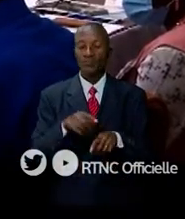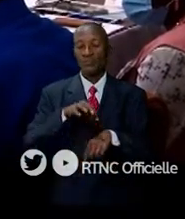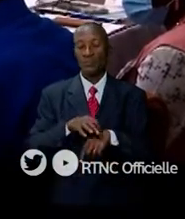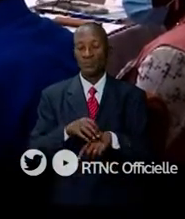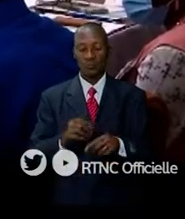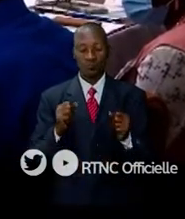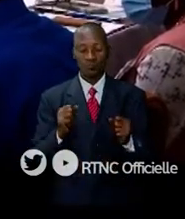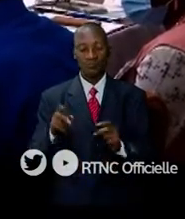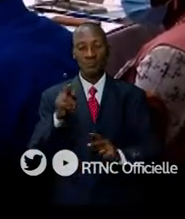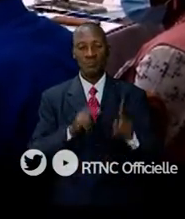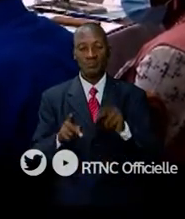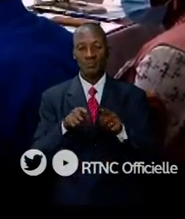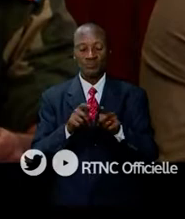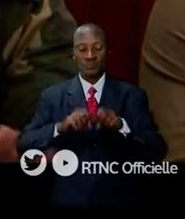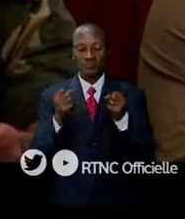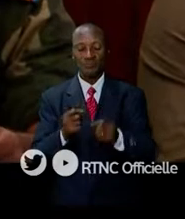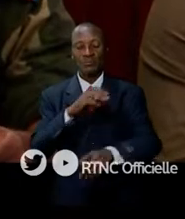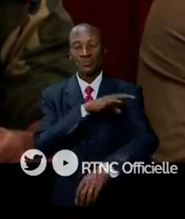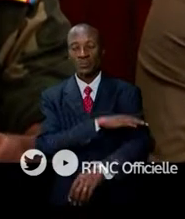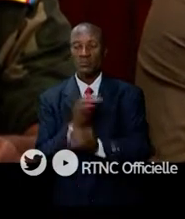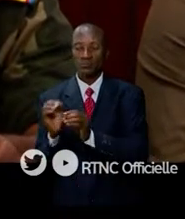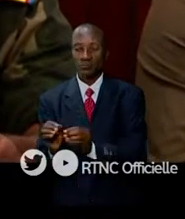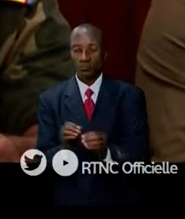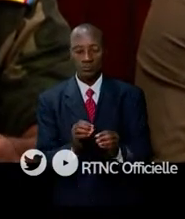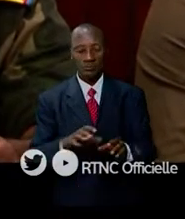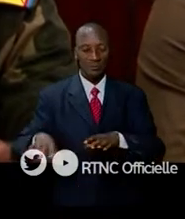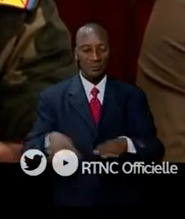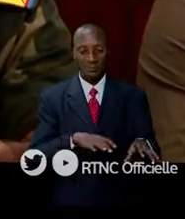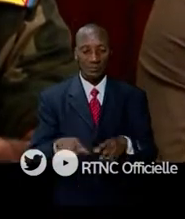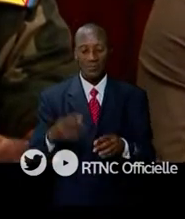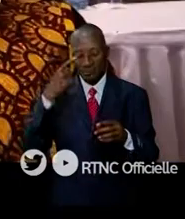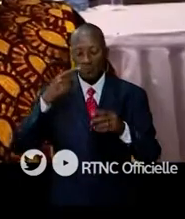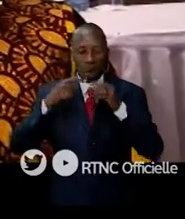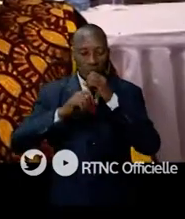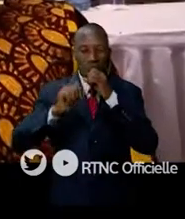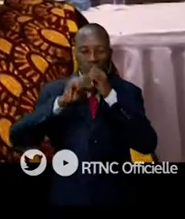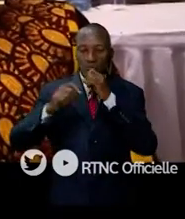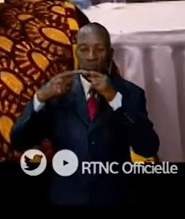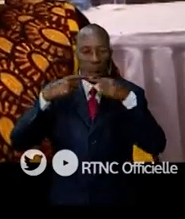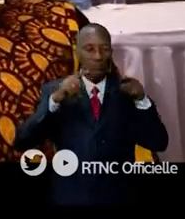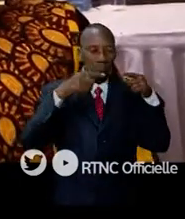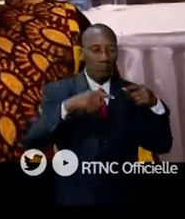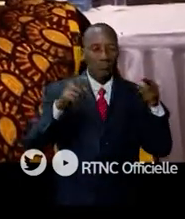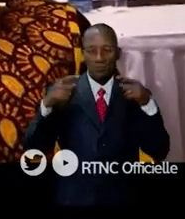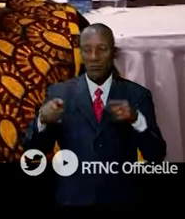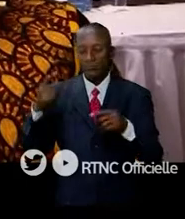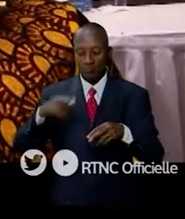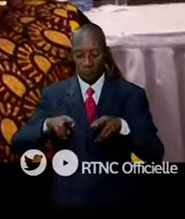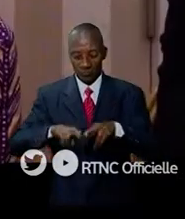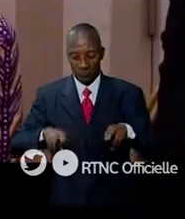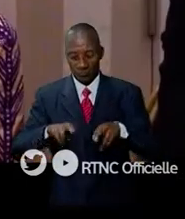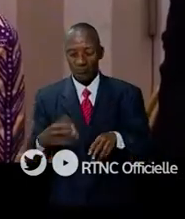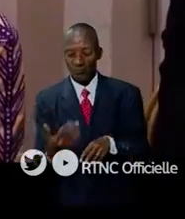mais aussi la société civile, d'organiser des activités de sensibilisation et de mobilisation des ressources matérielles